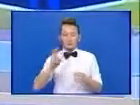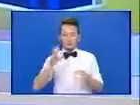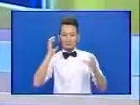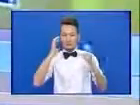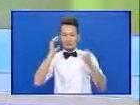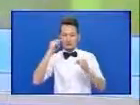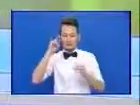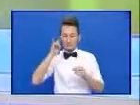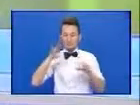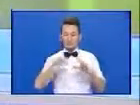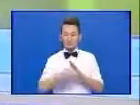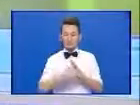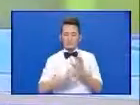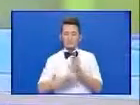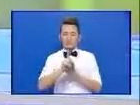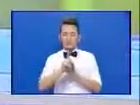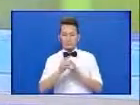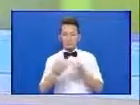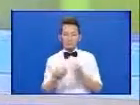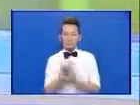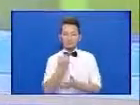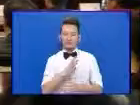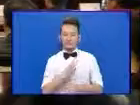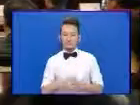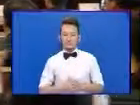мемлекеттік университетінің бастамасымен жүзеге асты.